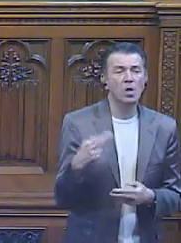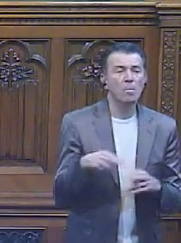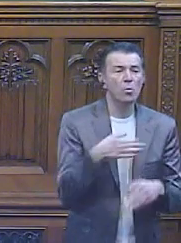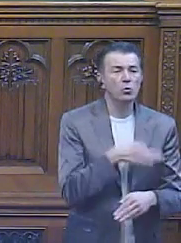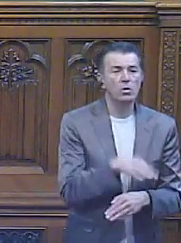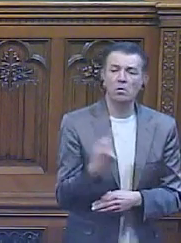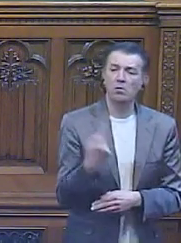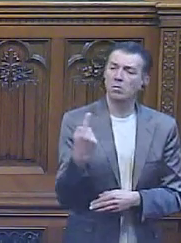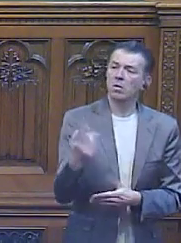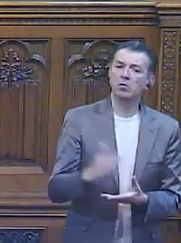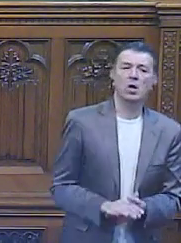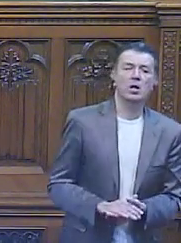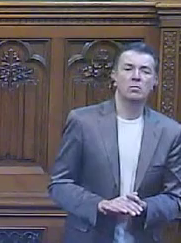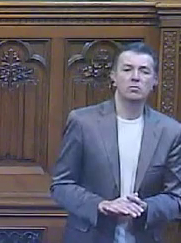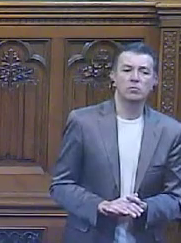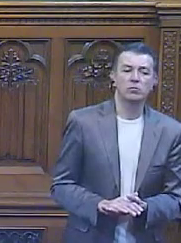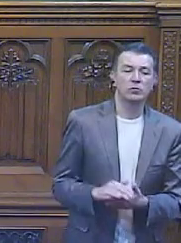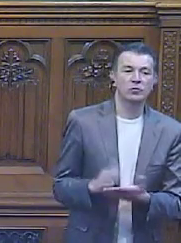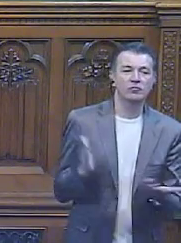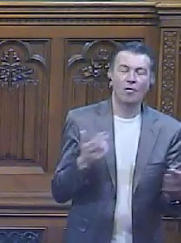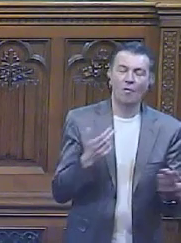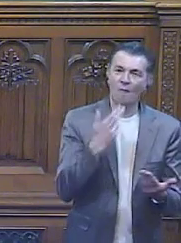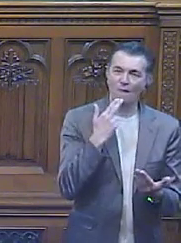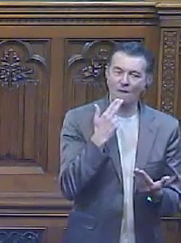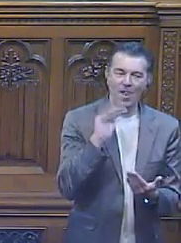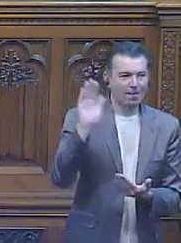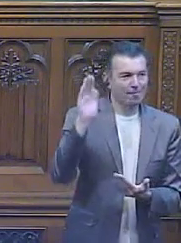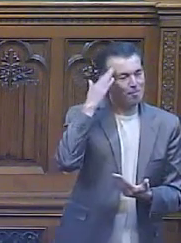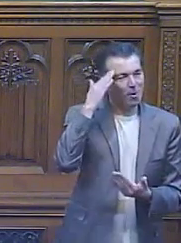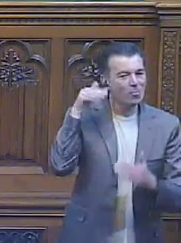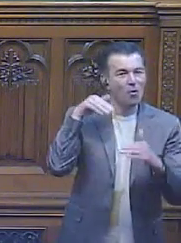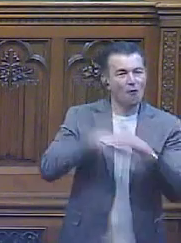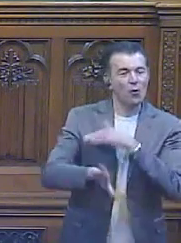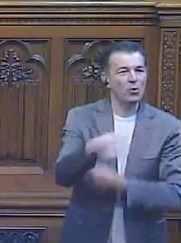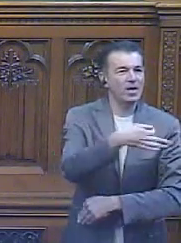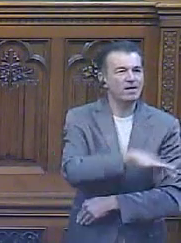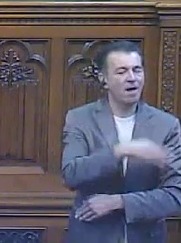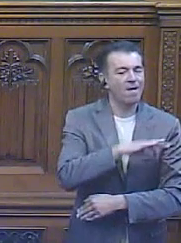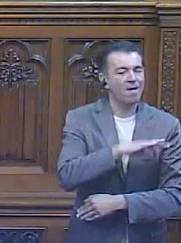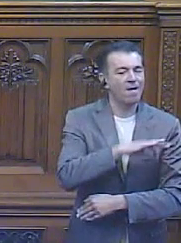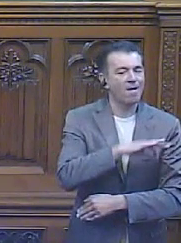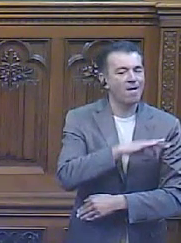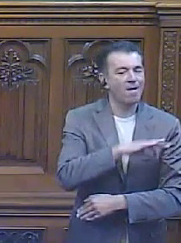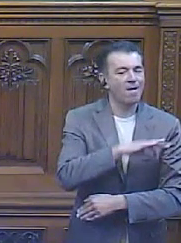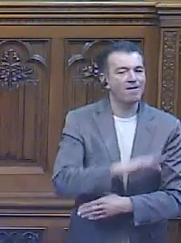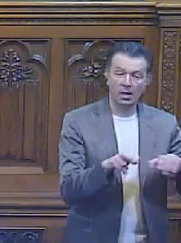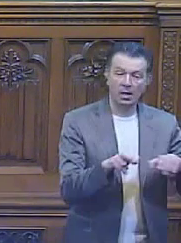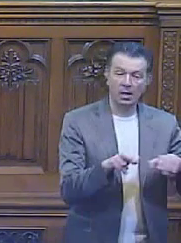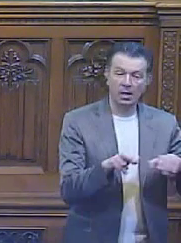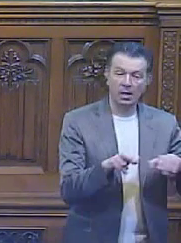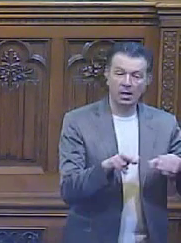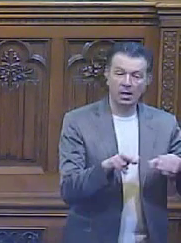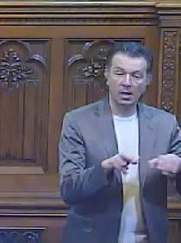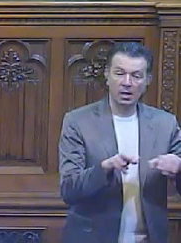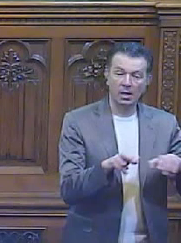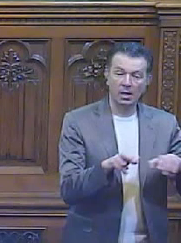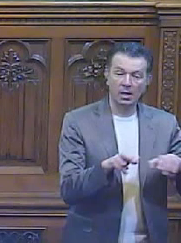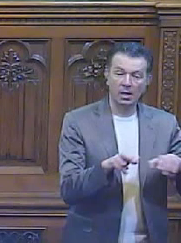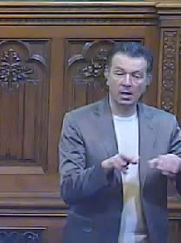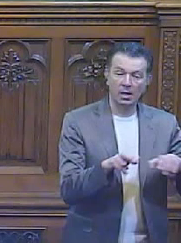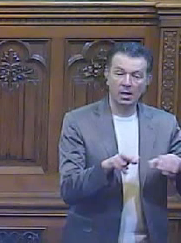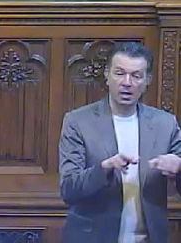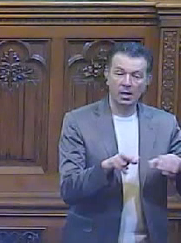der offenkundig als Flüchtlingskanzler in die Geschichte eingehen möchte. Wer hindert ihn, die Zustimmung Österreichs zu den Hilfsgeldern